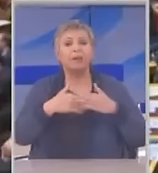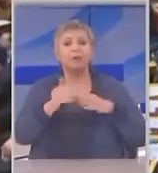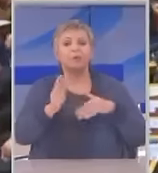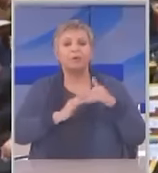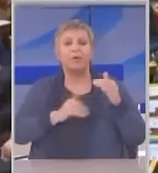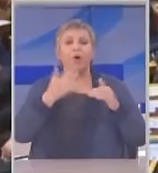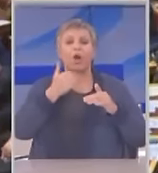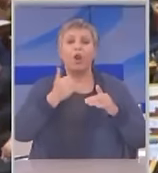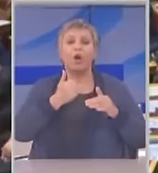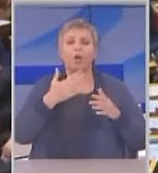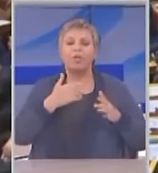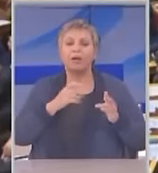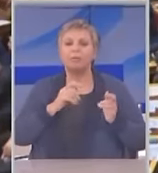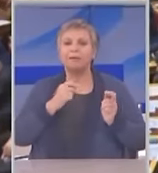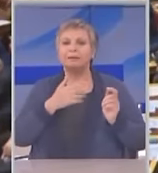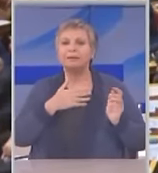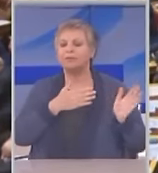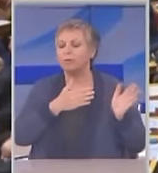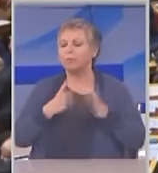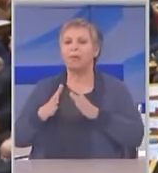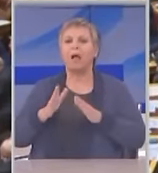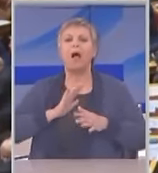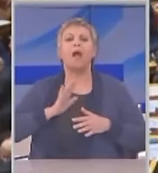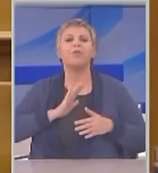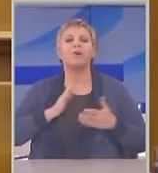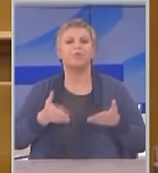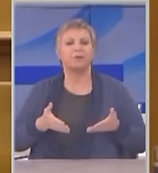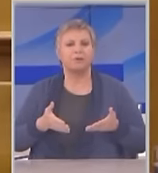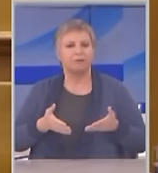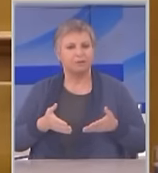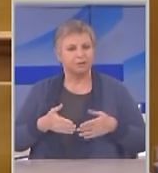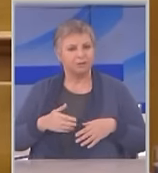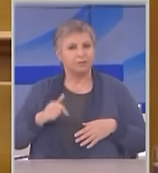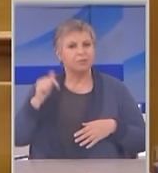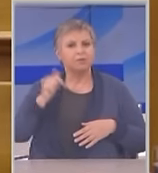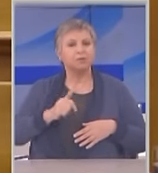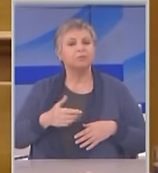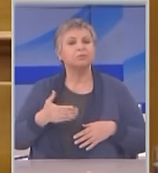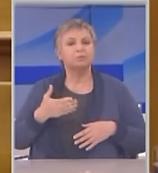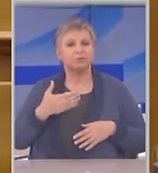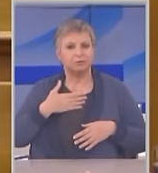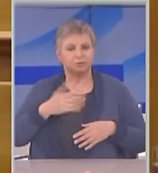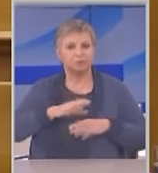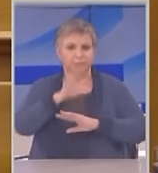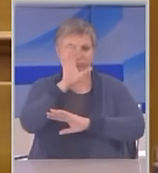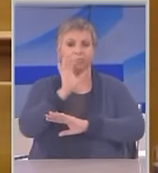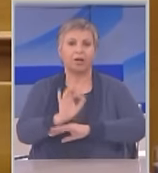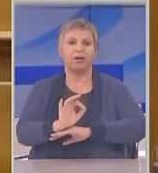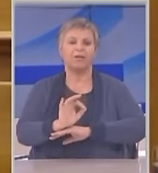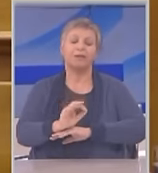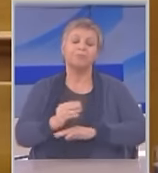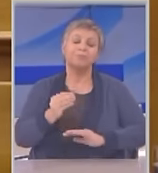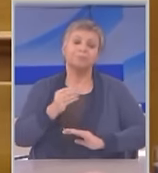ευθέως, λένε ανοησίες. Γιατί? Γιατί η αλήθεια είναι, δυστυχώς, αλλά